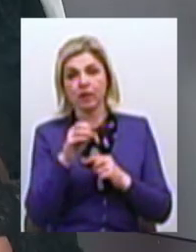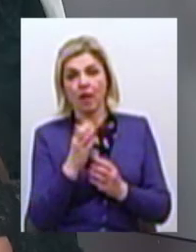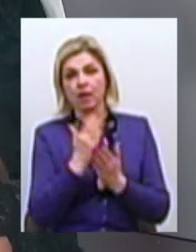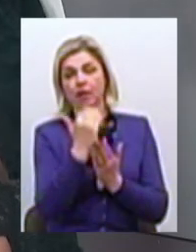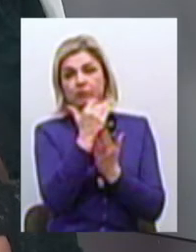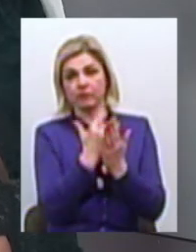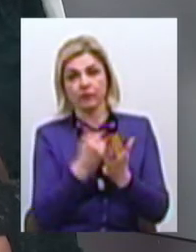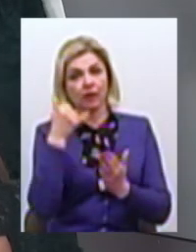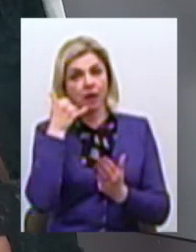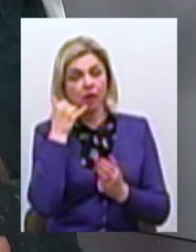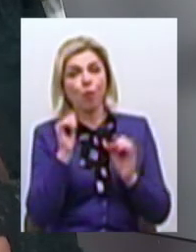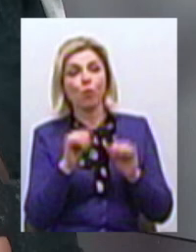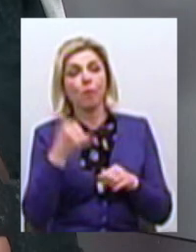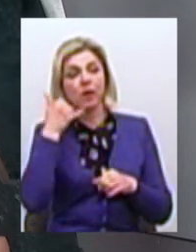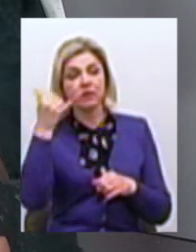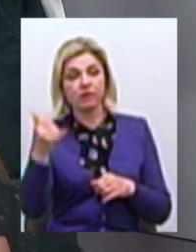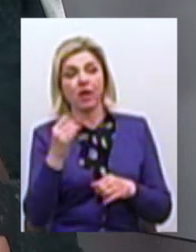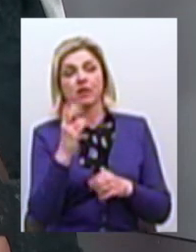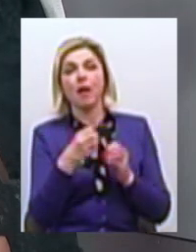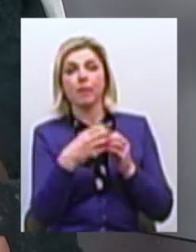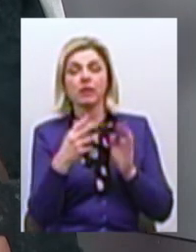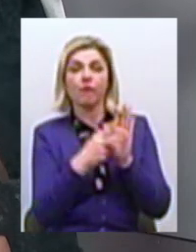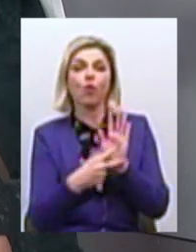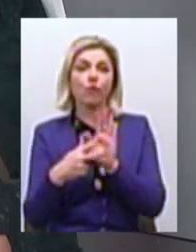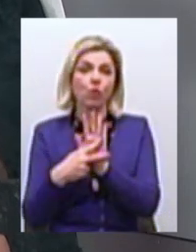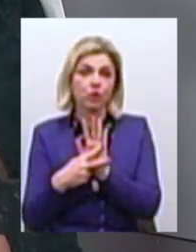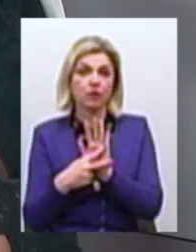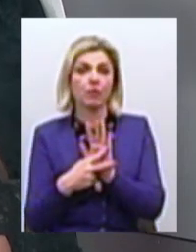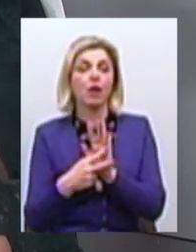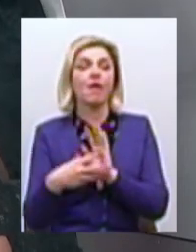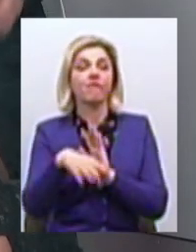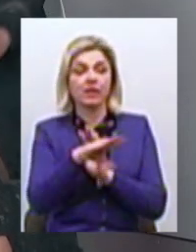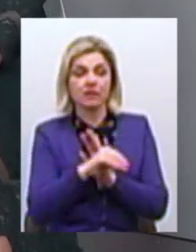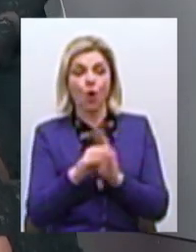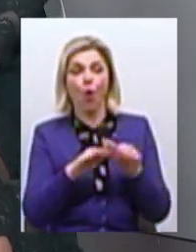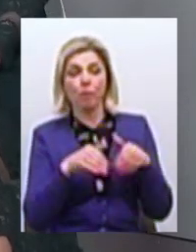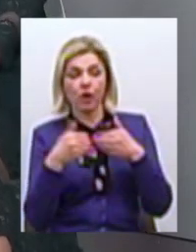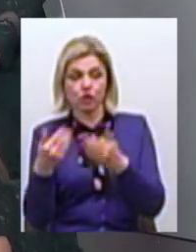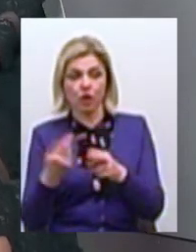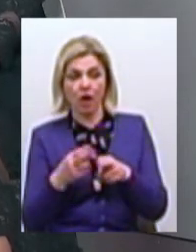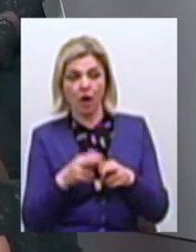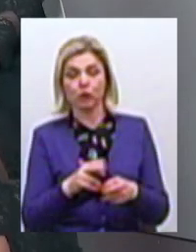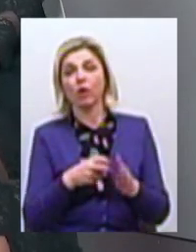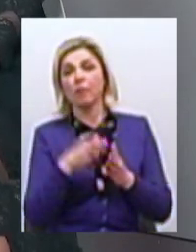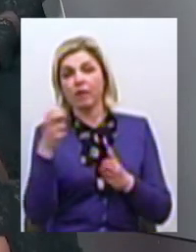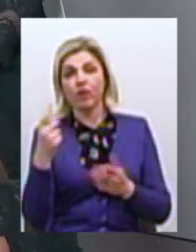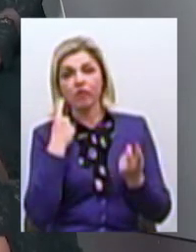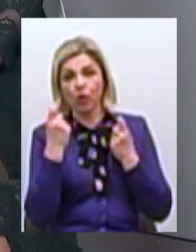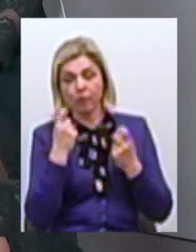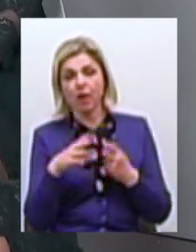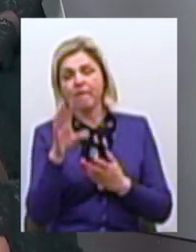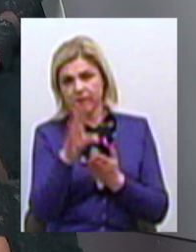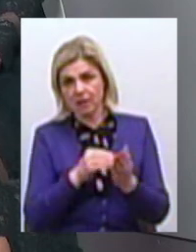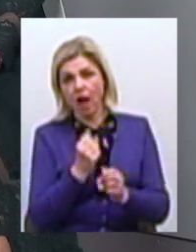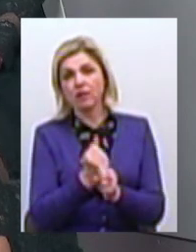Можно позвонить, да, в администрацию на 1588. То есть, все обращения, да, которые приходят к нам информационные, мы отрабатываем на